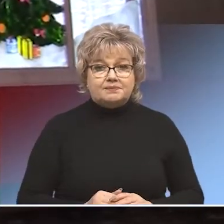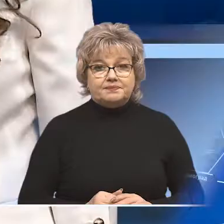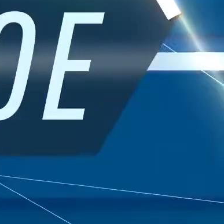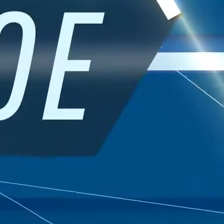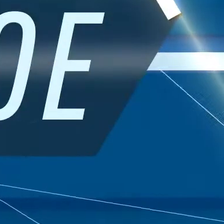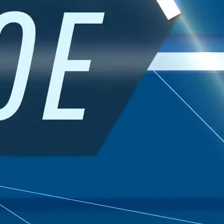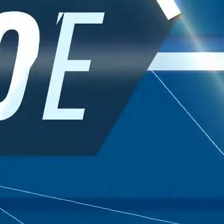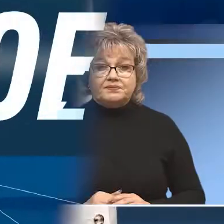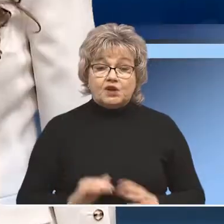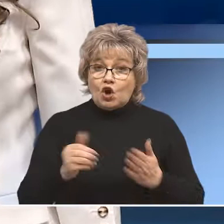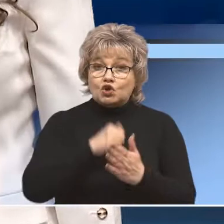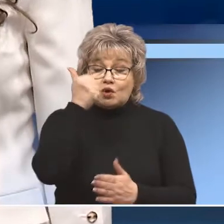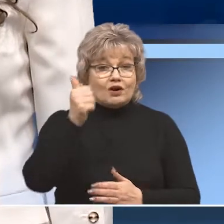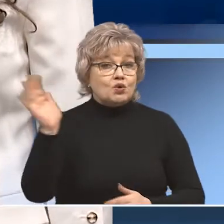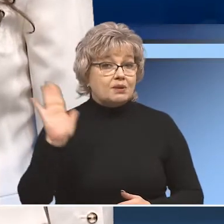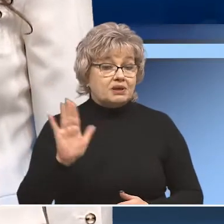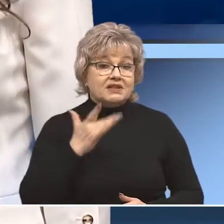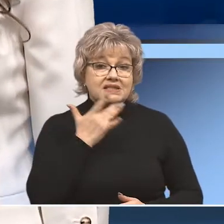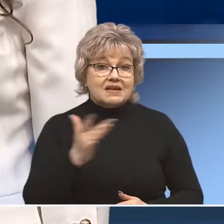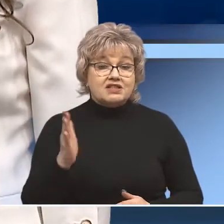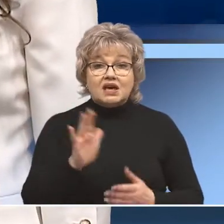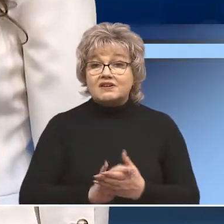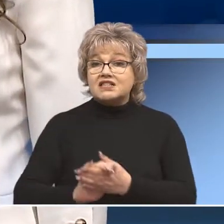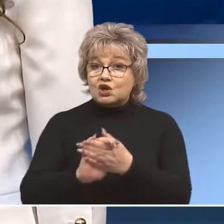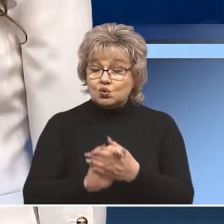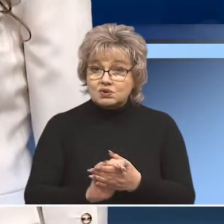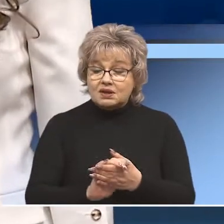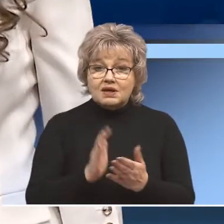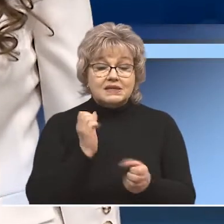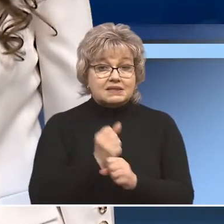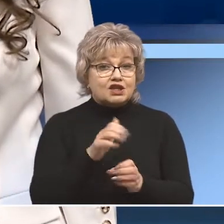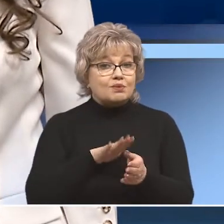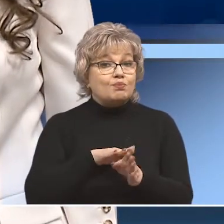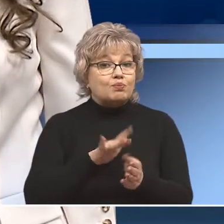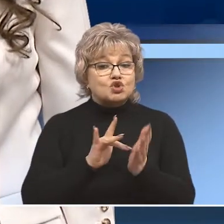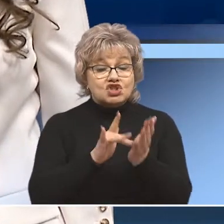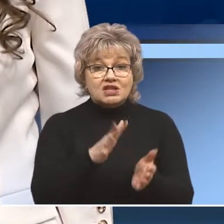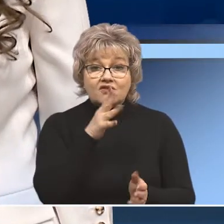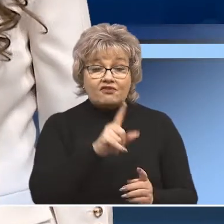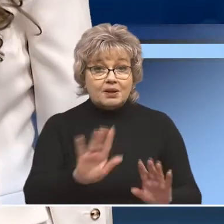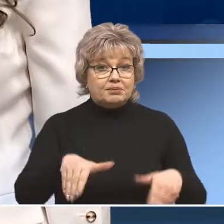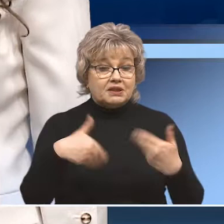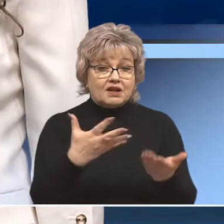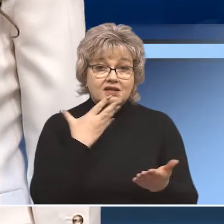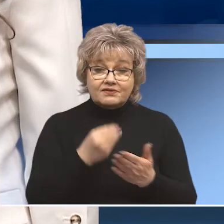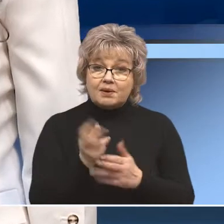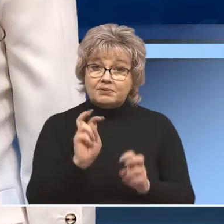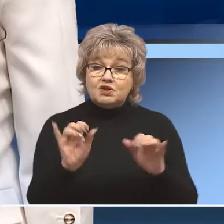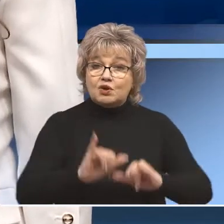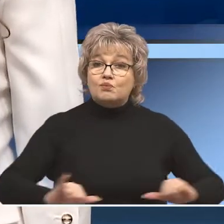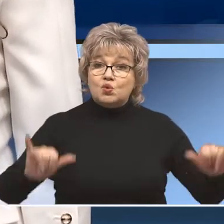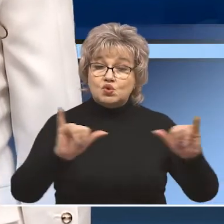местное». Новогодний привет из Советского Союза. Совершить путешествие во времени предлагает своим